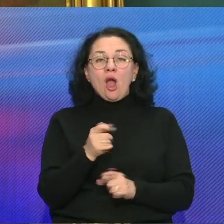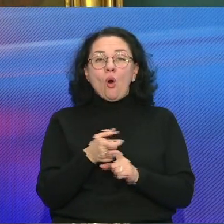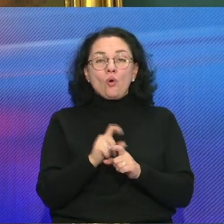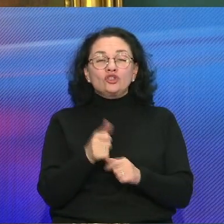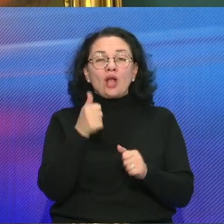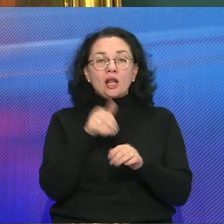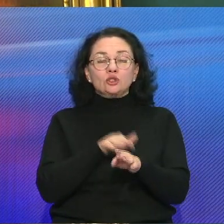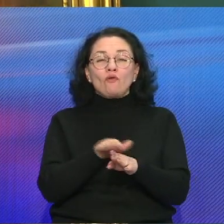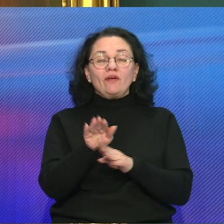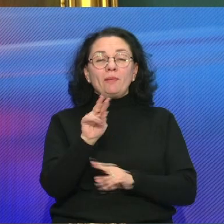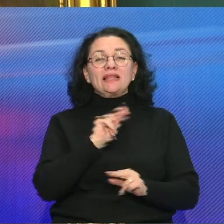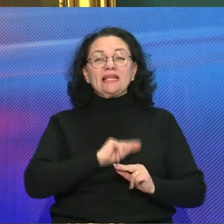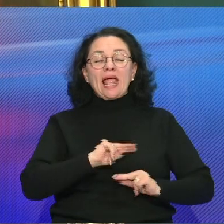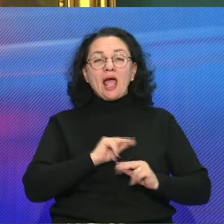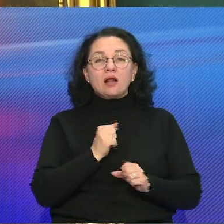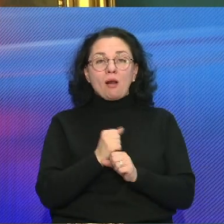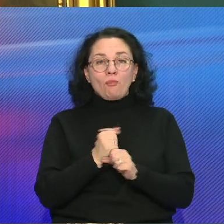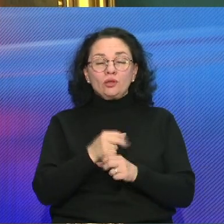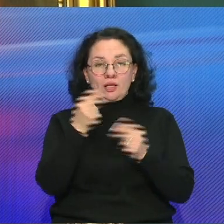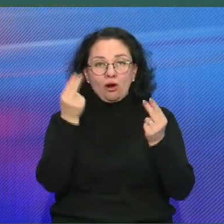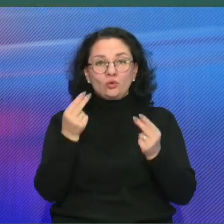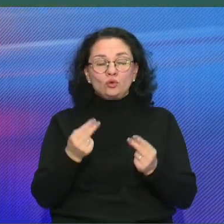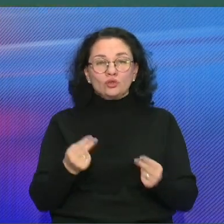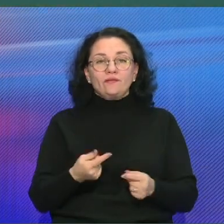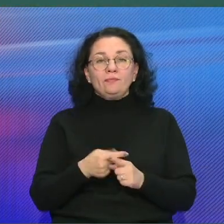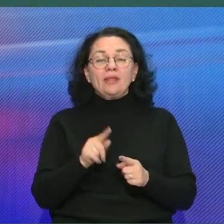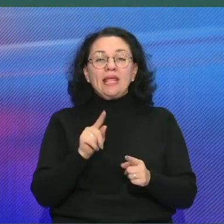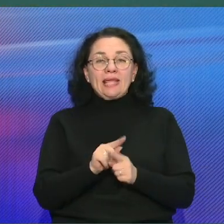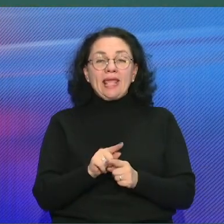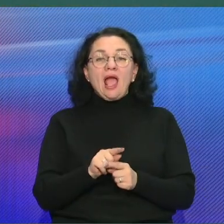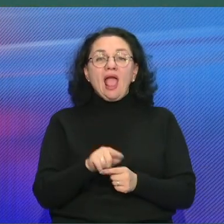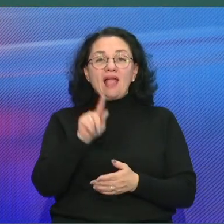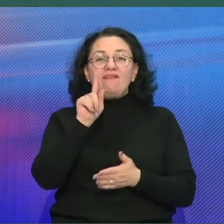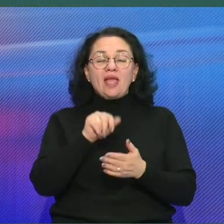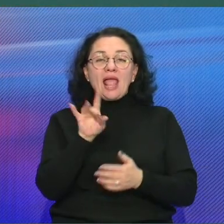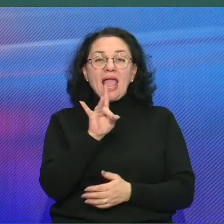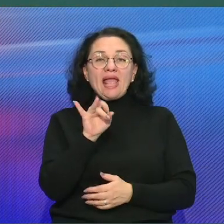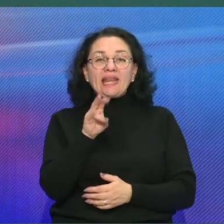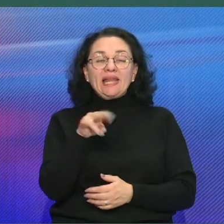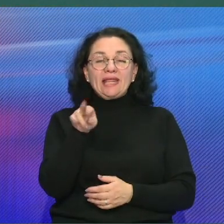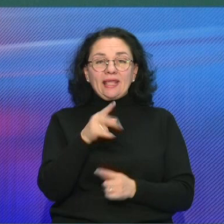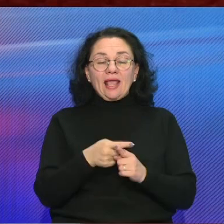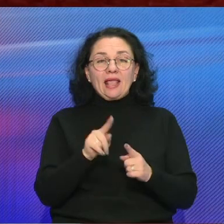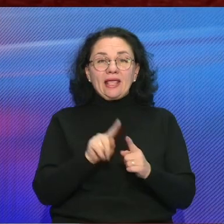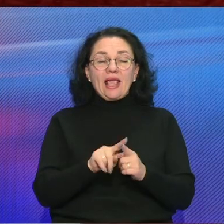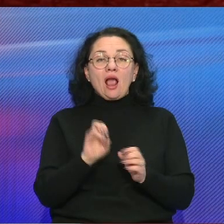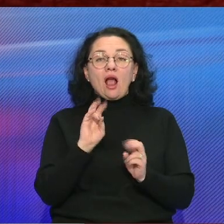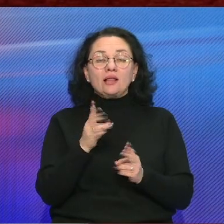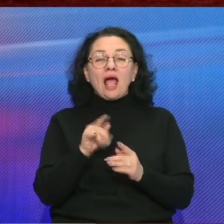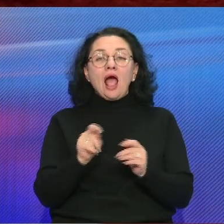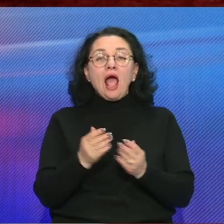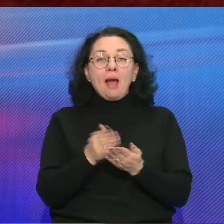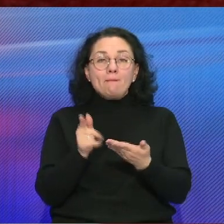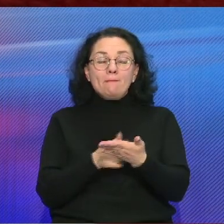ўяўляюць, наколькі пашкоджанымі трапілі да майстра помнікі іканапісу і рэлігійнага жывапісу. Прафесіяналізм жа навідавоку, калі разгарнуць